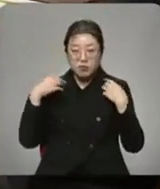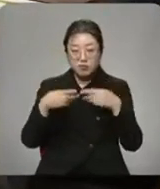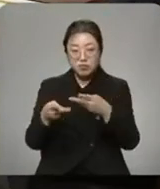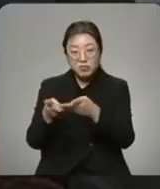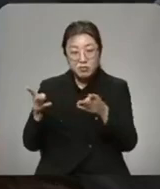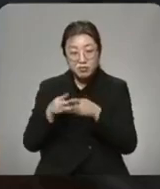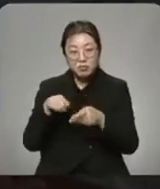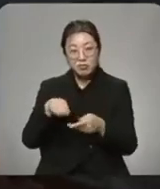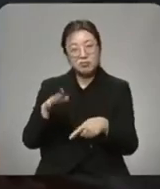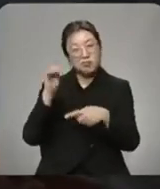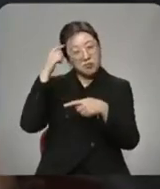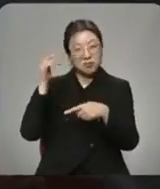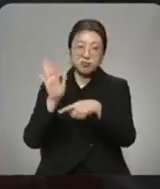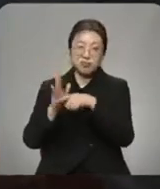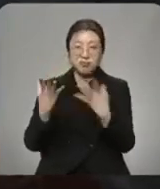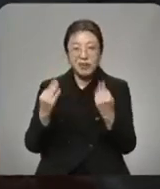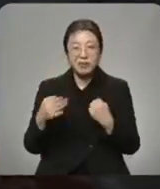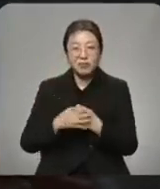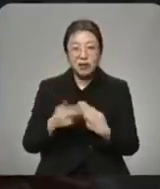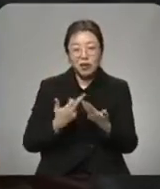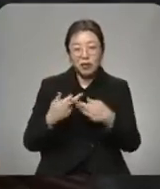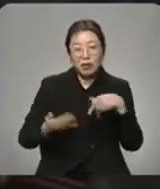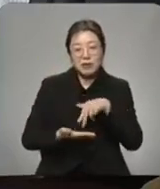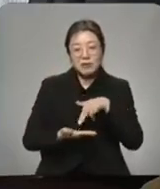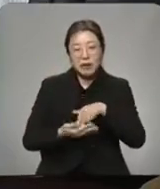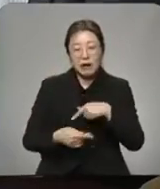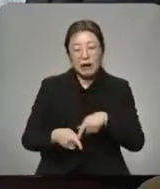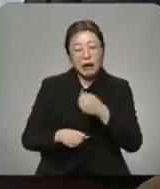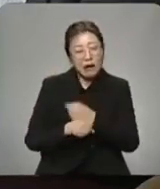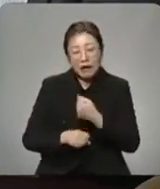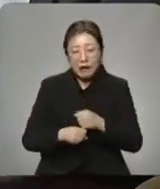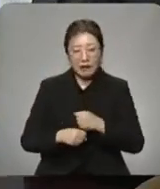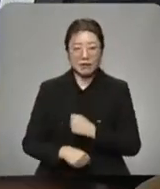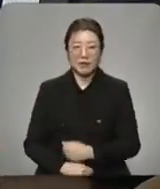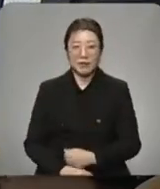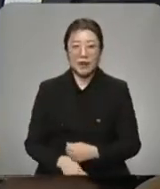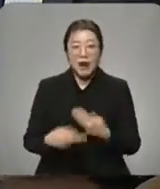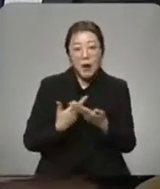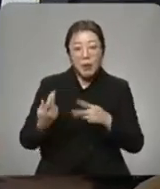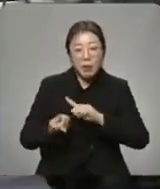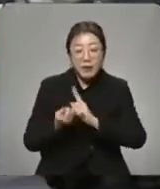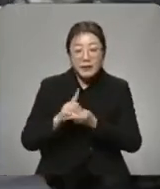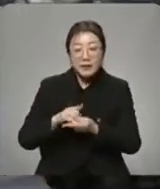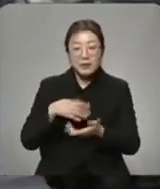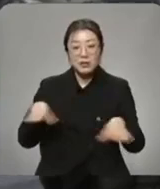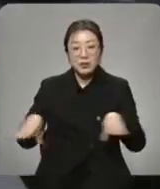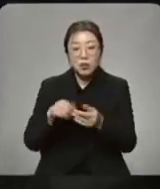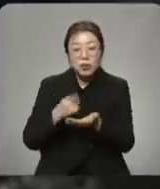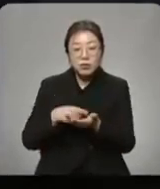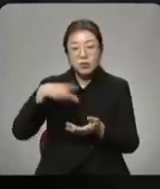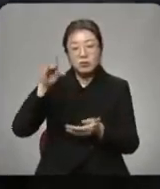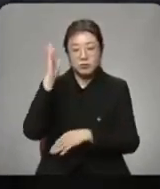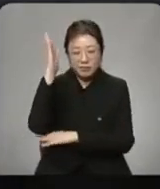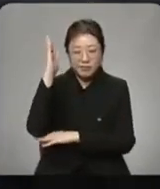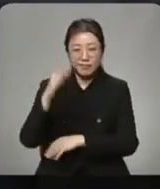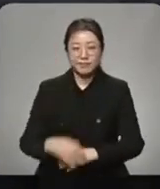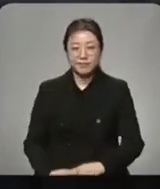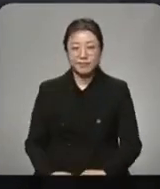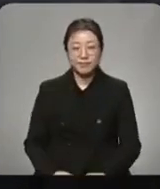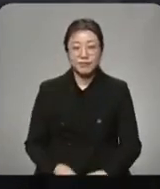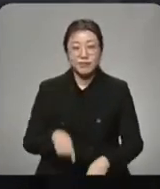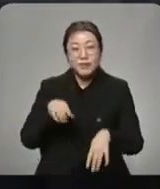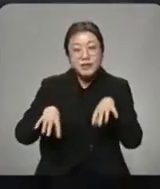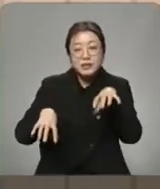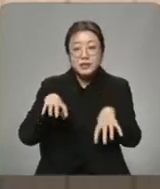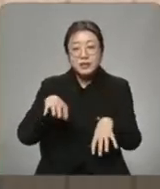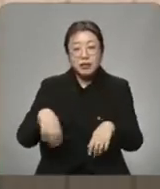의견을 내놓으면서 강원도는 발등에 불이 떨어졌습니다. 강원도 대신 한 총리가 먼저 나섰습니다. 지역의